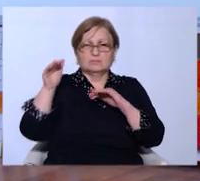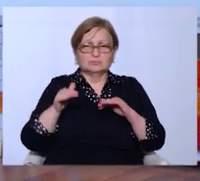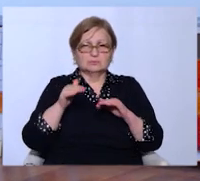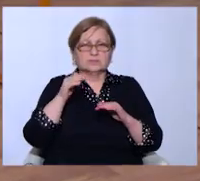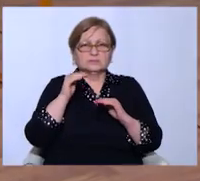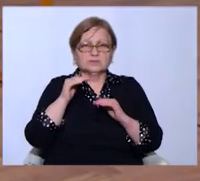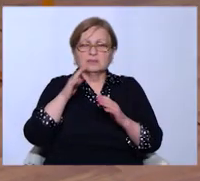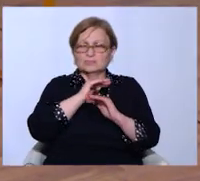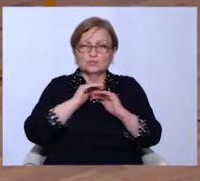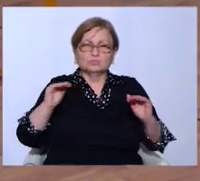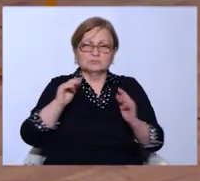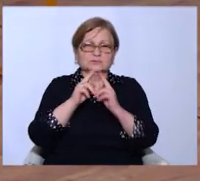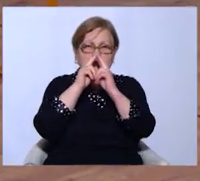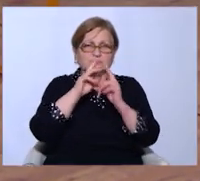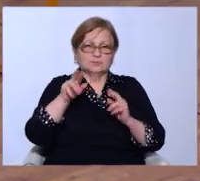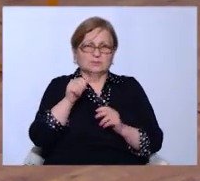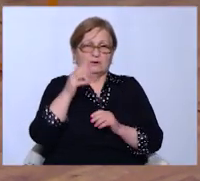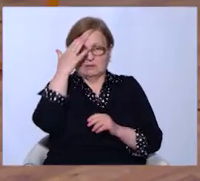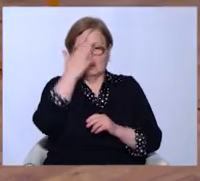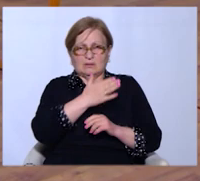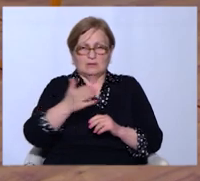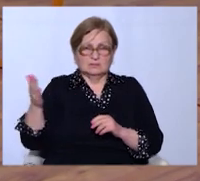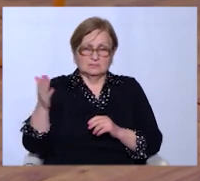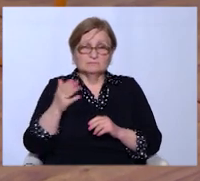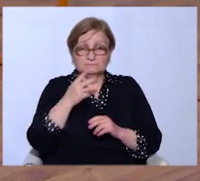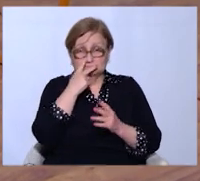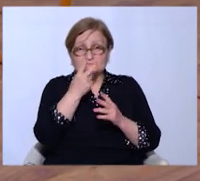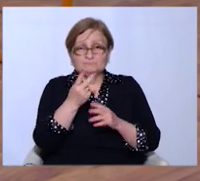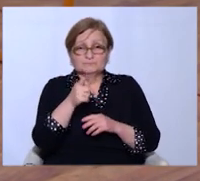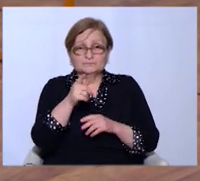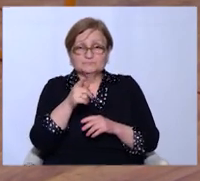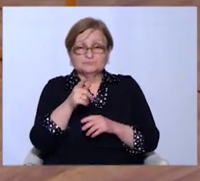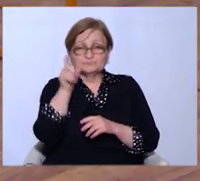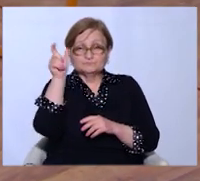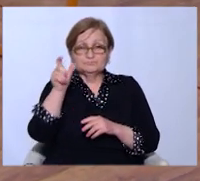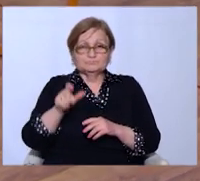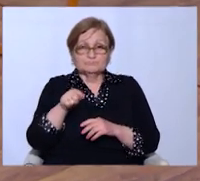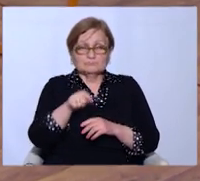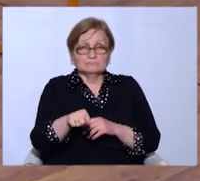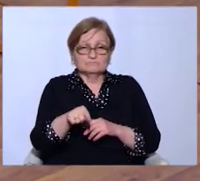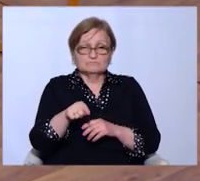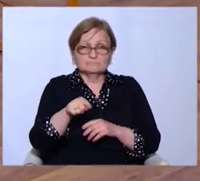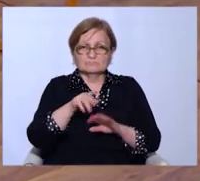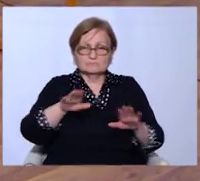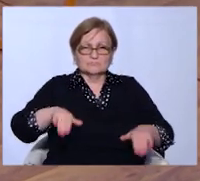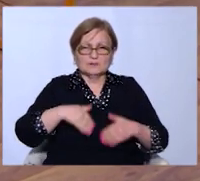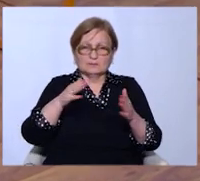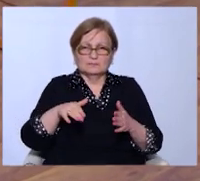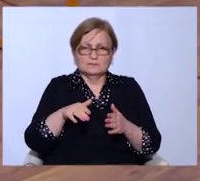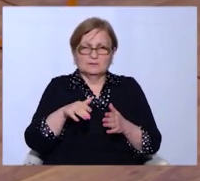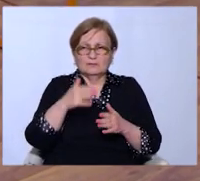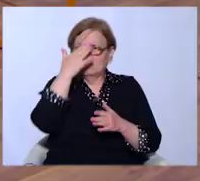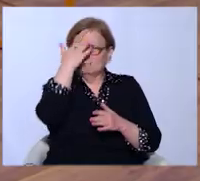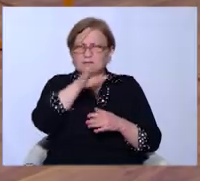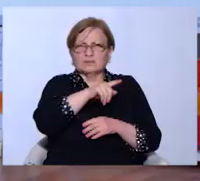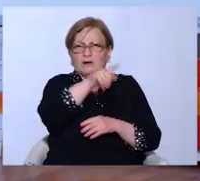სიონი და დუმდა ხალხი. შეამჩნევდით ამ ლექსს, ვიდრე ისმენდით, რომ აქ არ არის საუბარი